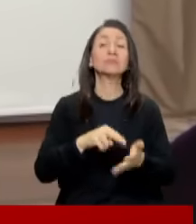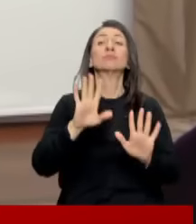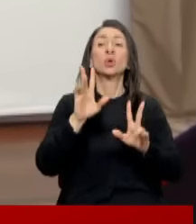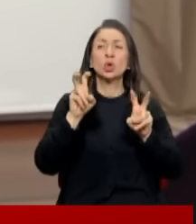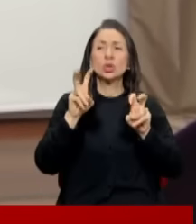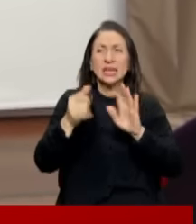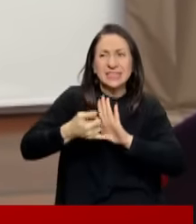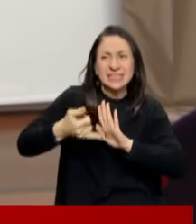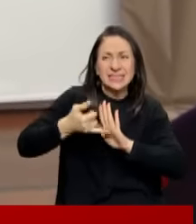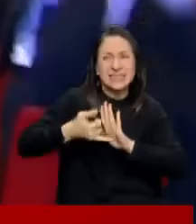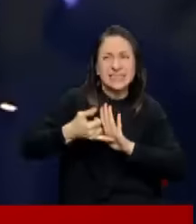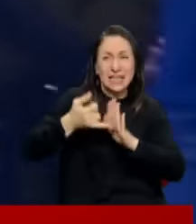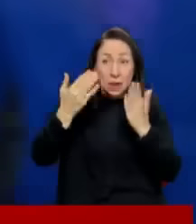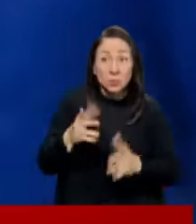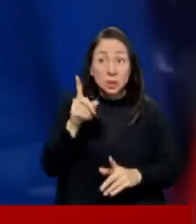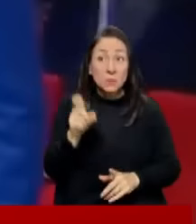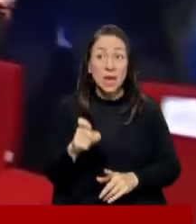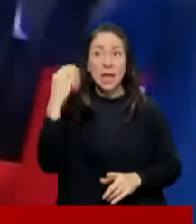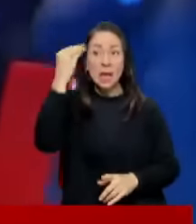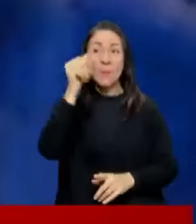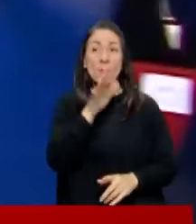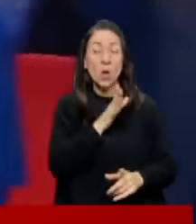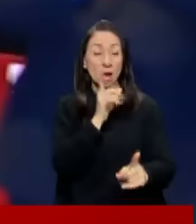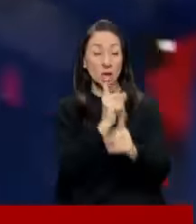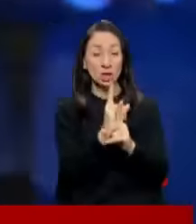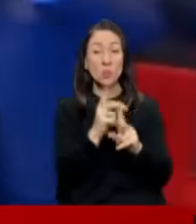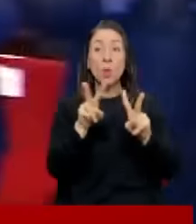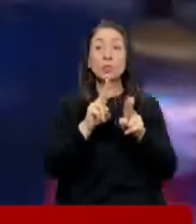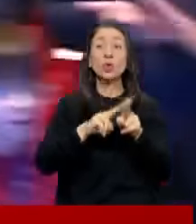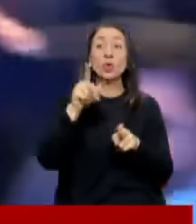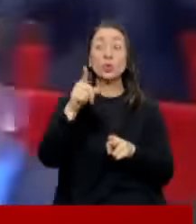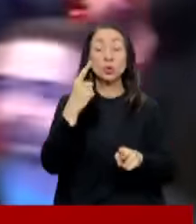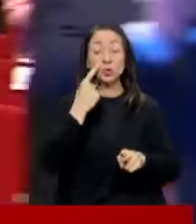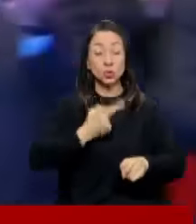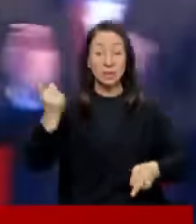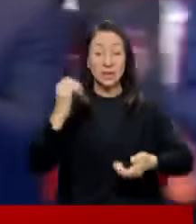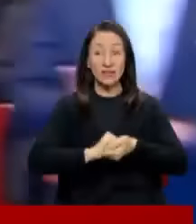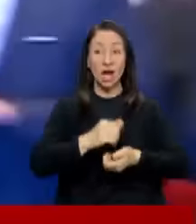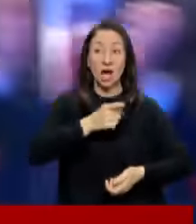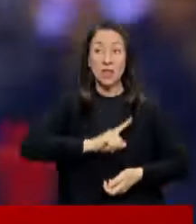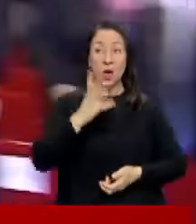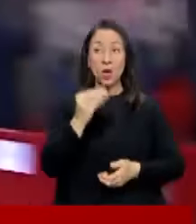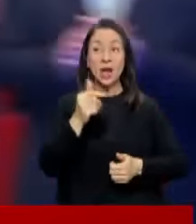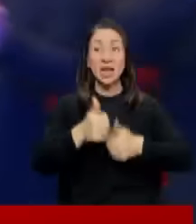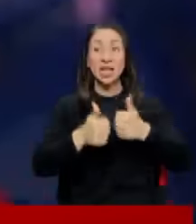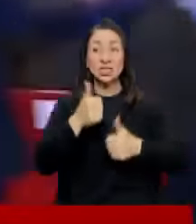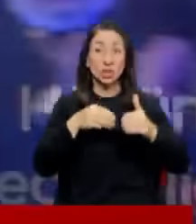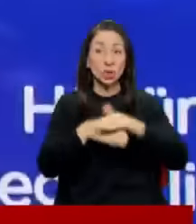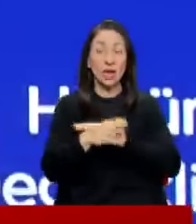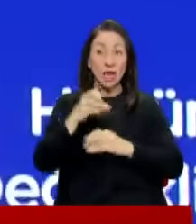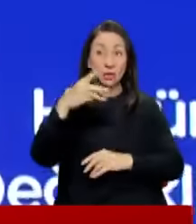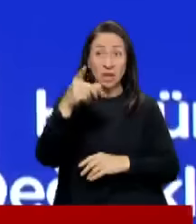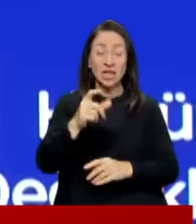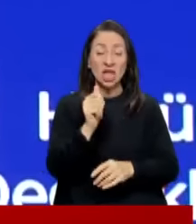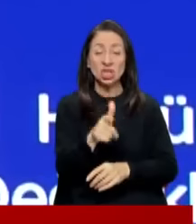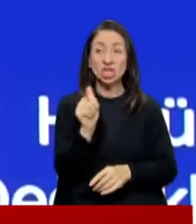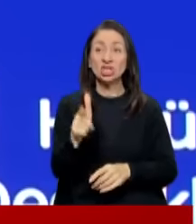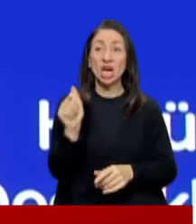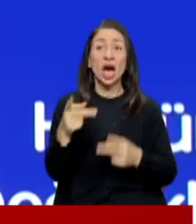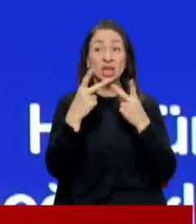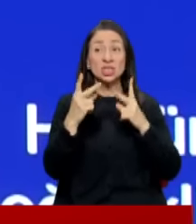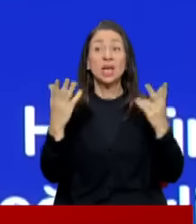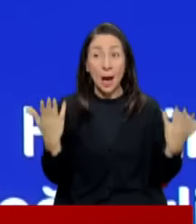konusunda ikna edebilecek mi? Ekrem İmamoğlu'na karşı Murat Kurum'u Cumhur İttifakı'nın adayı olarak yarışa sokan Erdoğan, ilçeleri de